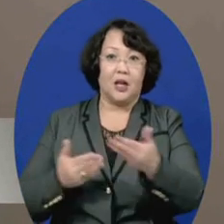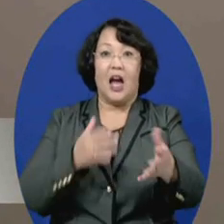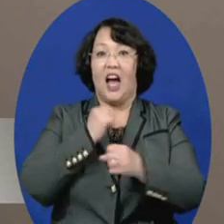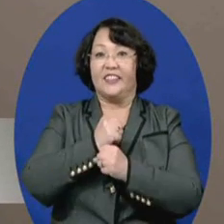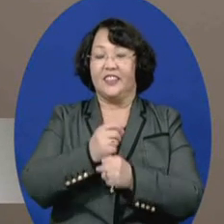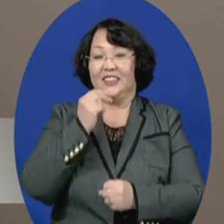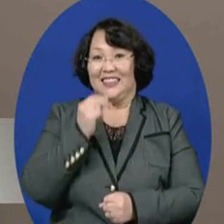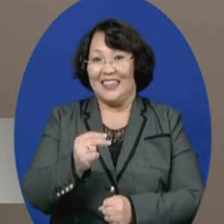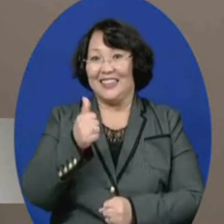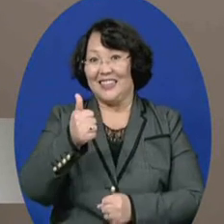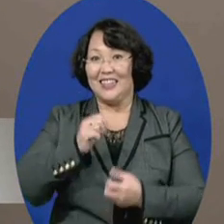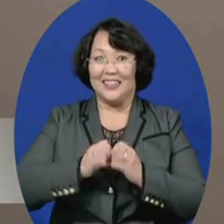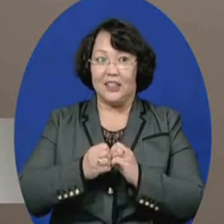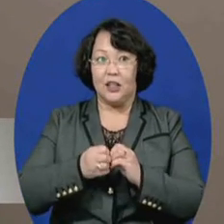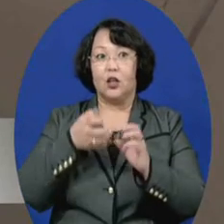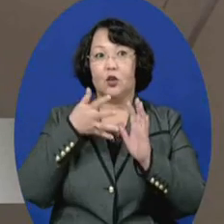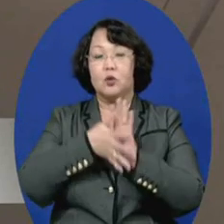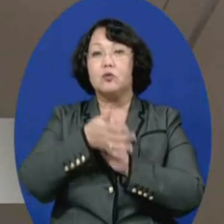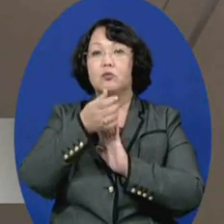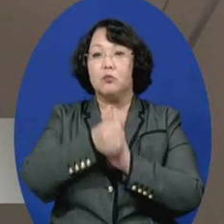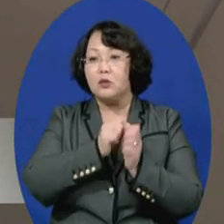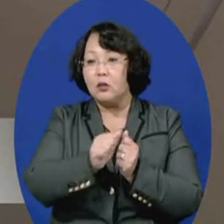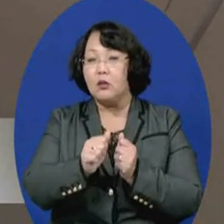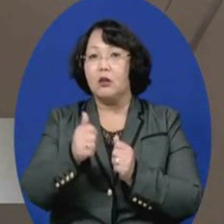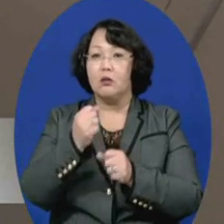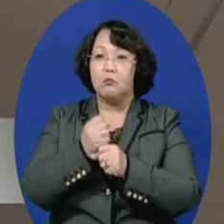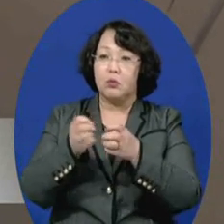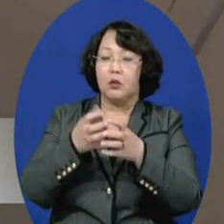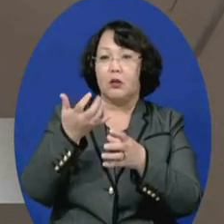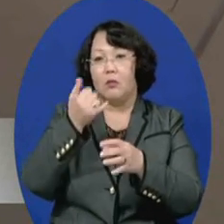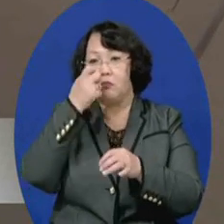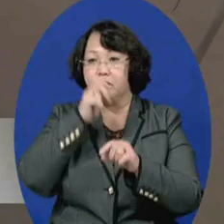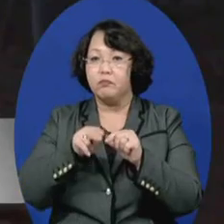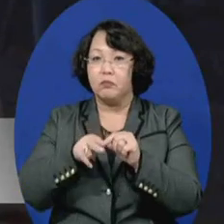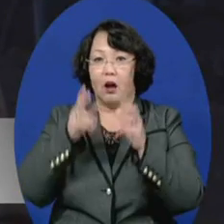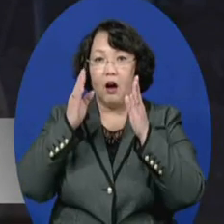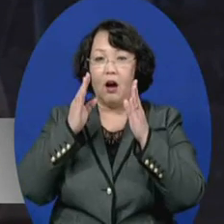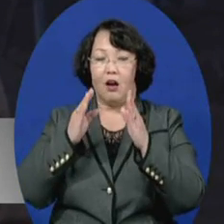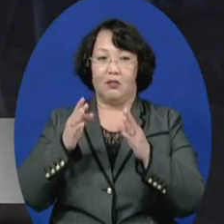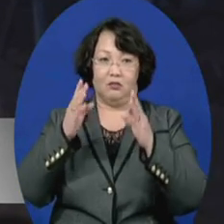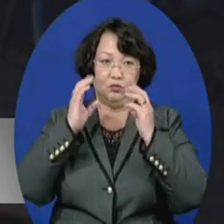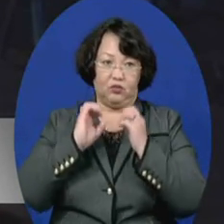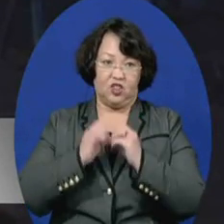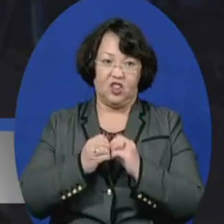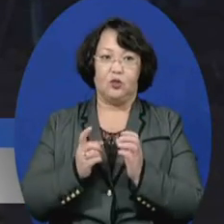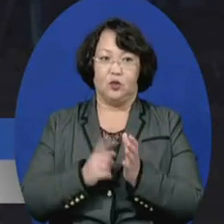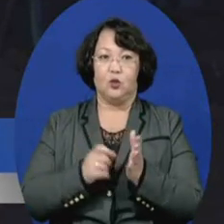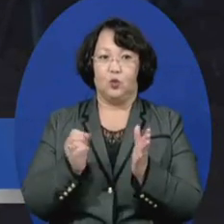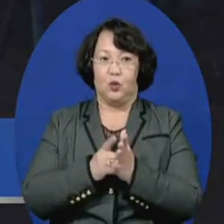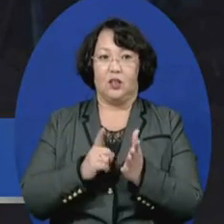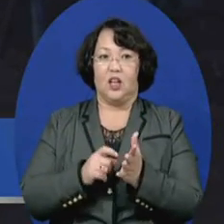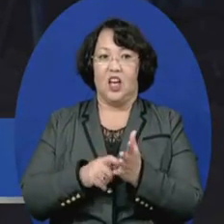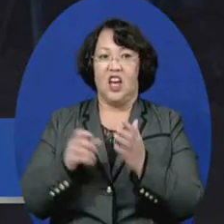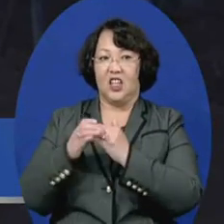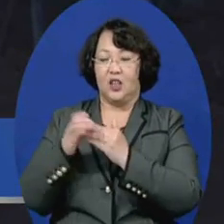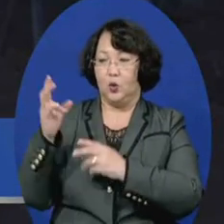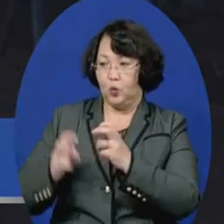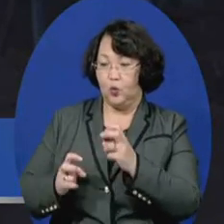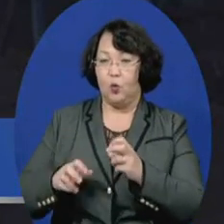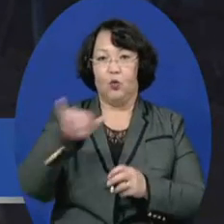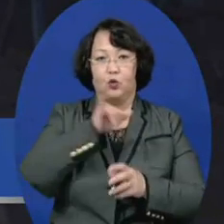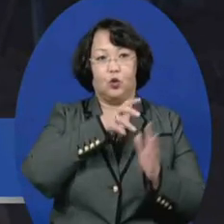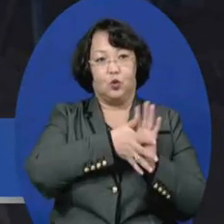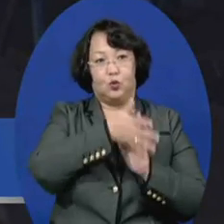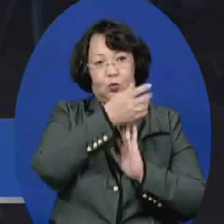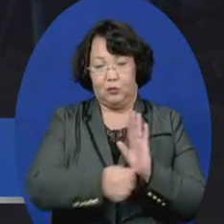Ажлыг чанартай хийж төсвийн хяналтаач сайн тавихад анхаарах хэрэгтэйг онцолж байна. Тэгэхээр энэ улсын төсвийн хөрөнгө байна уу? Эрдэнэ төвлөрөөр яг адилхан